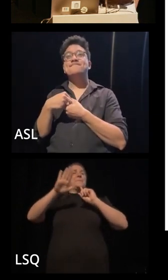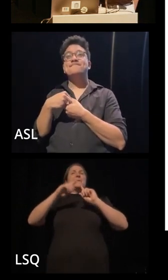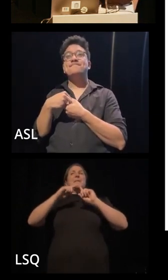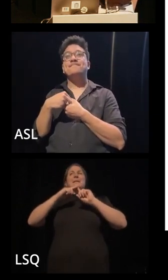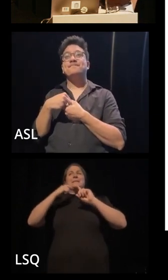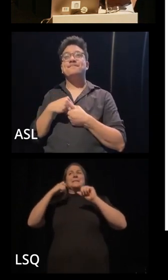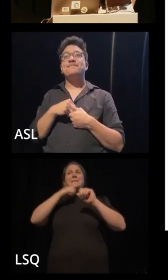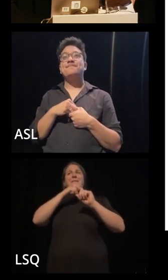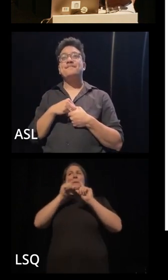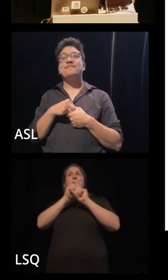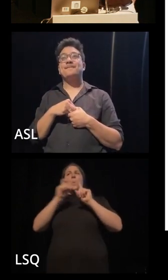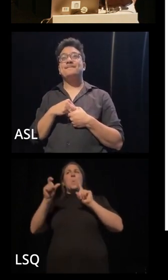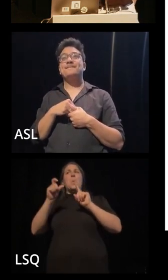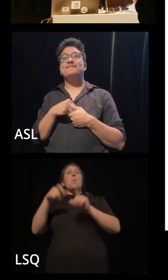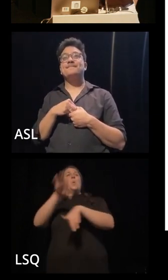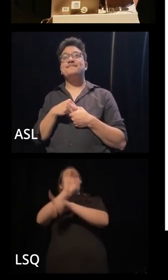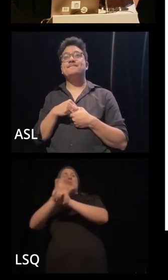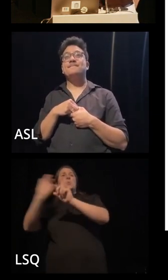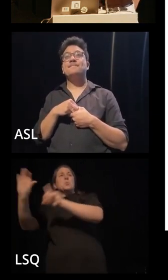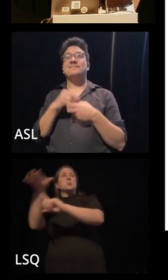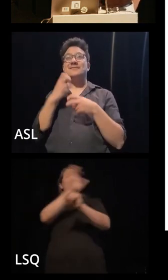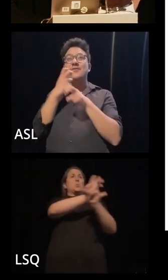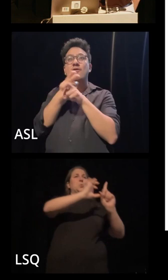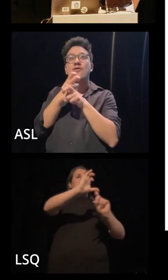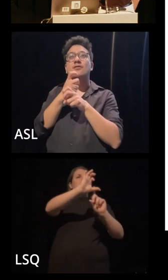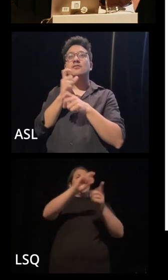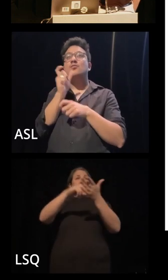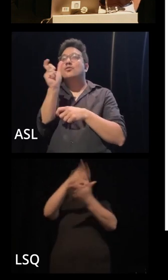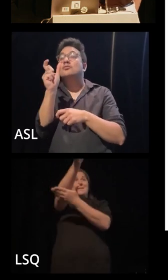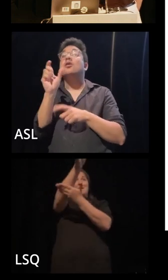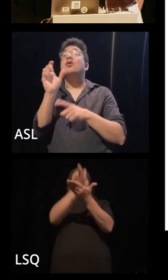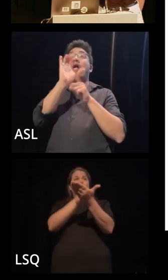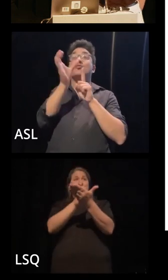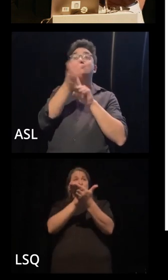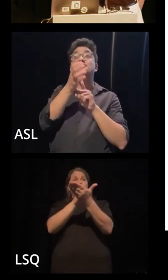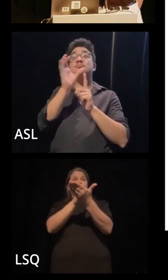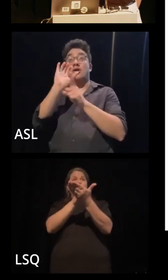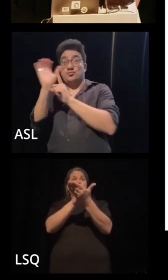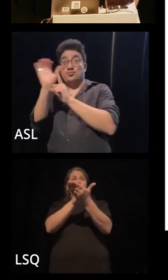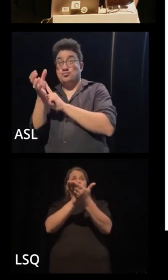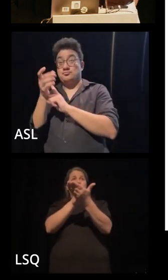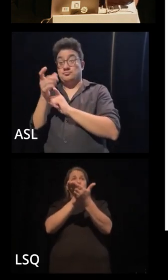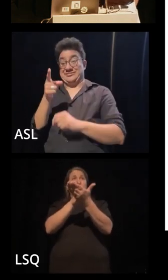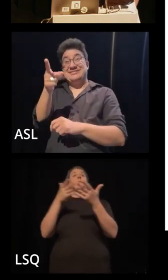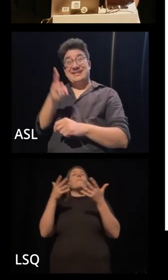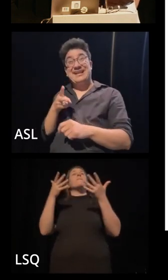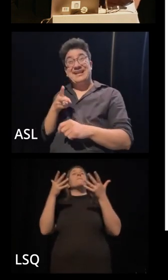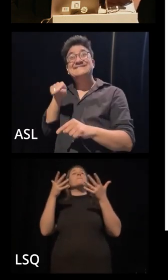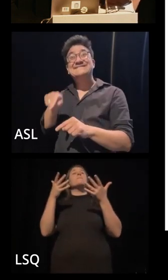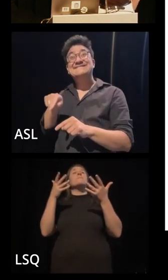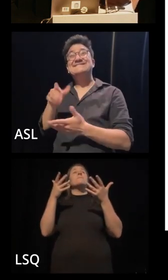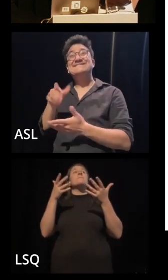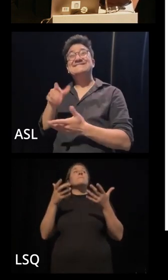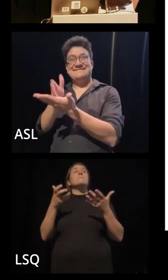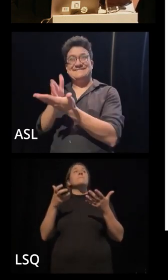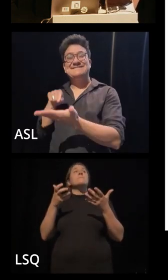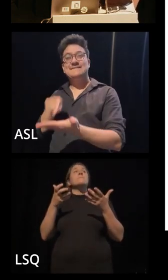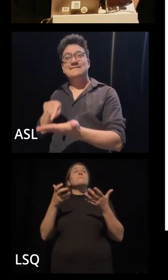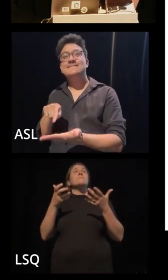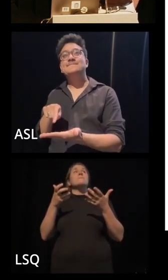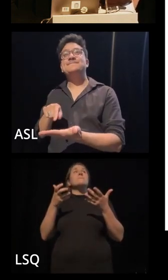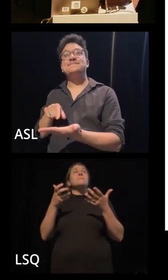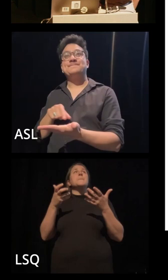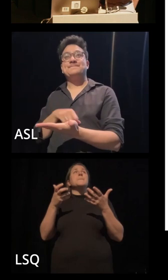l'interculturalité dans un contexte de frontières, un moment où nous les vivons, fournit des résultats pluriels dans la révision